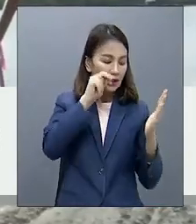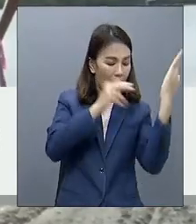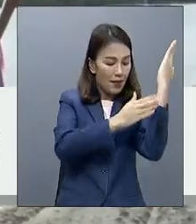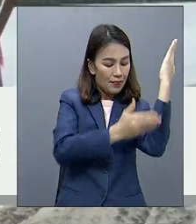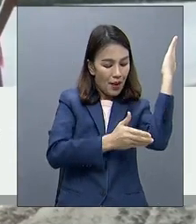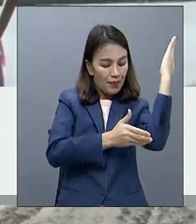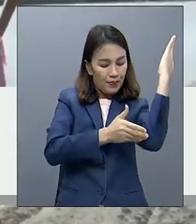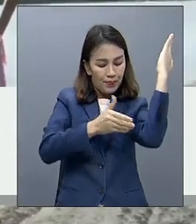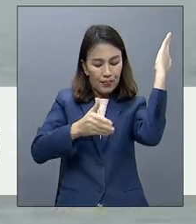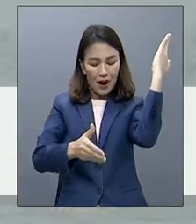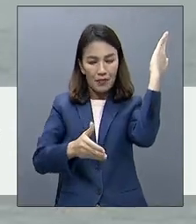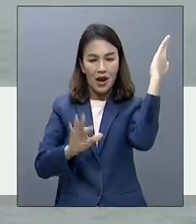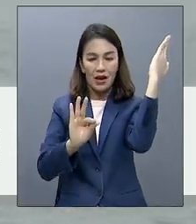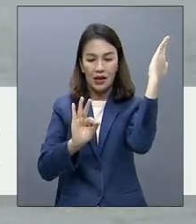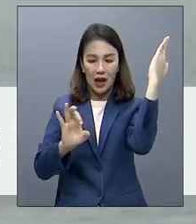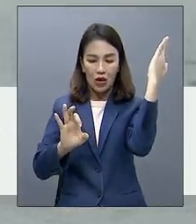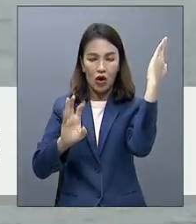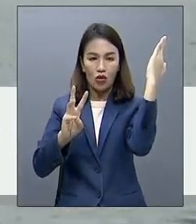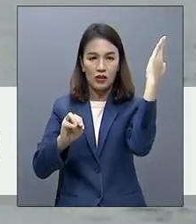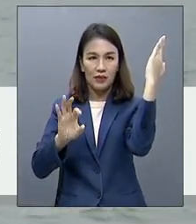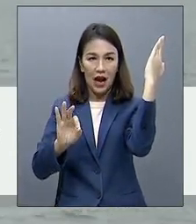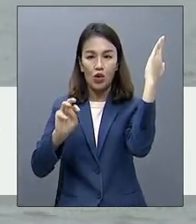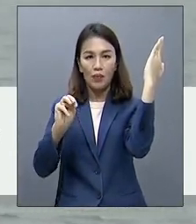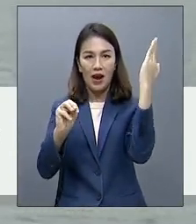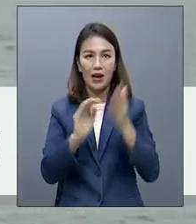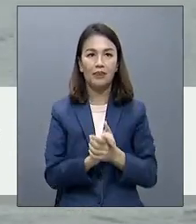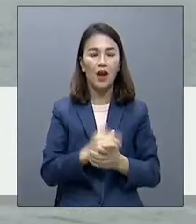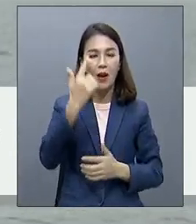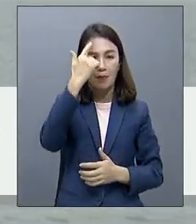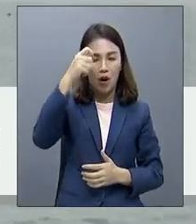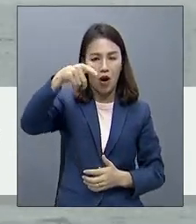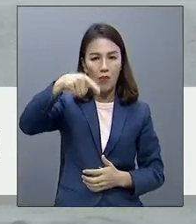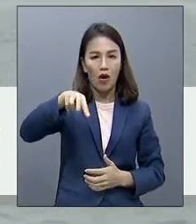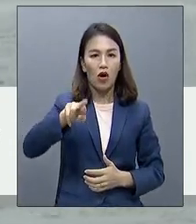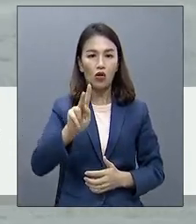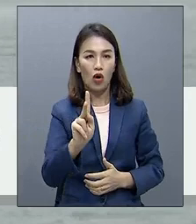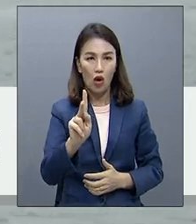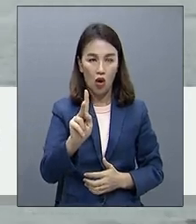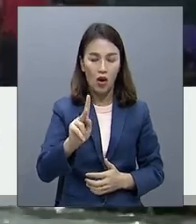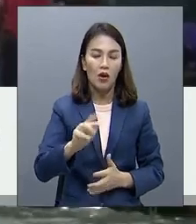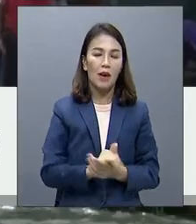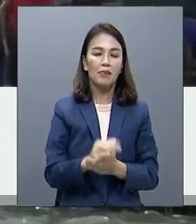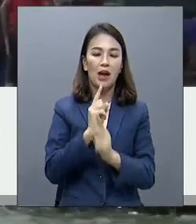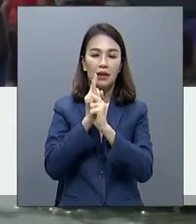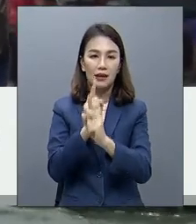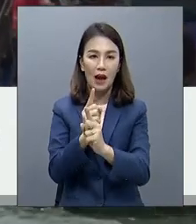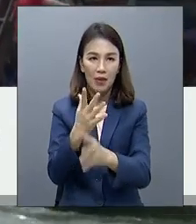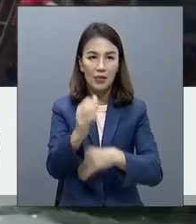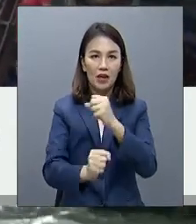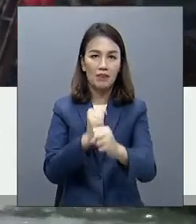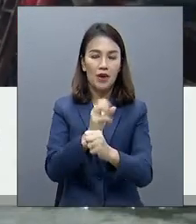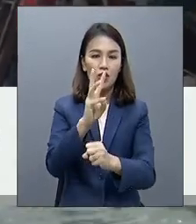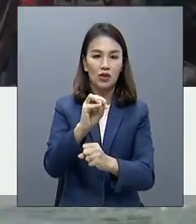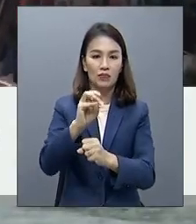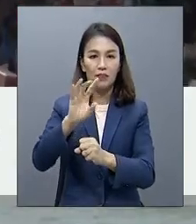ประมาณ969เมตรค่ะหลังจากที่ฝ่าฝืนพระราชกำหนดประมงปี2558และปี2560ฉบับ